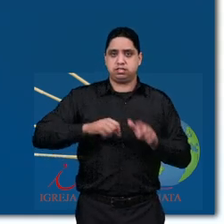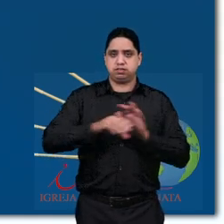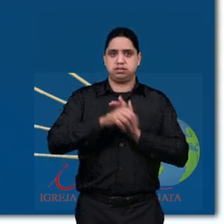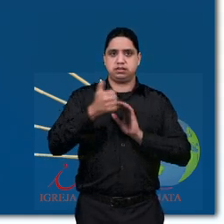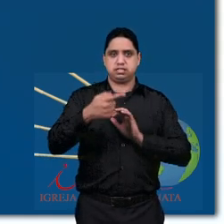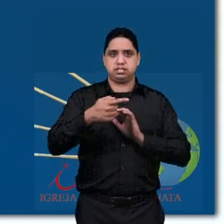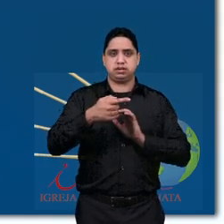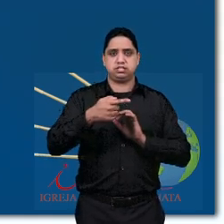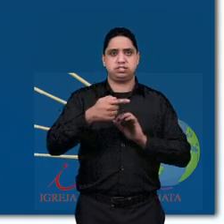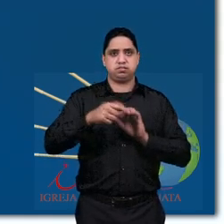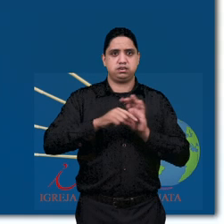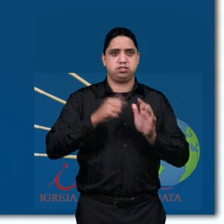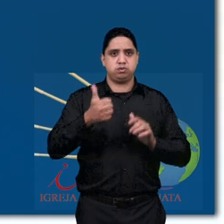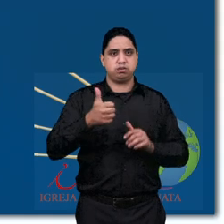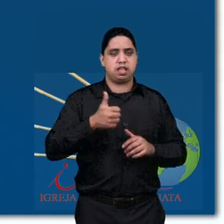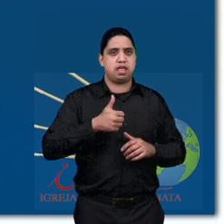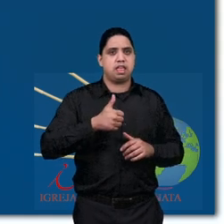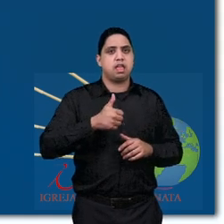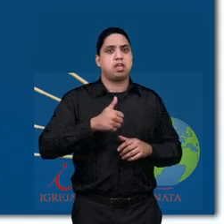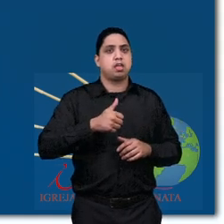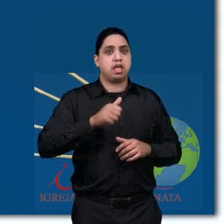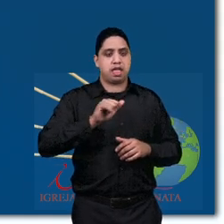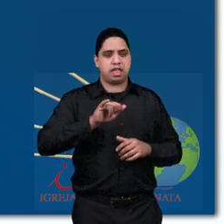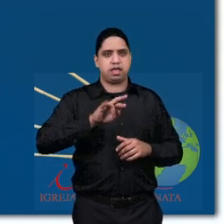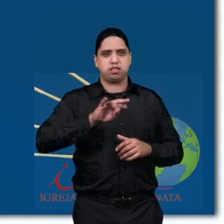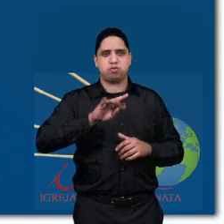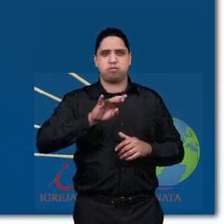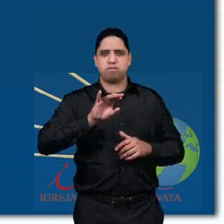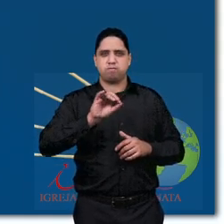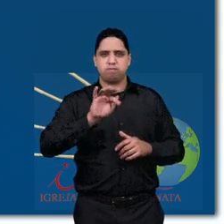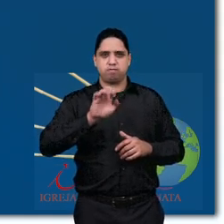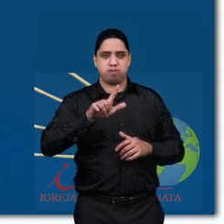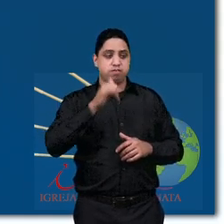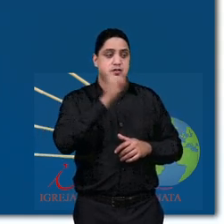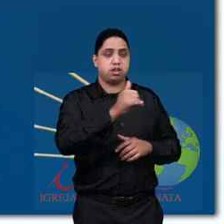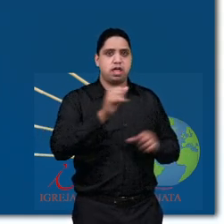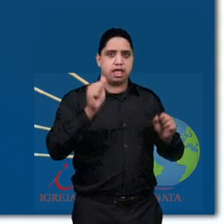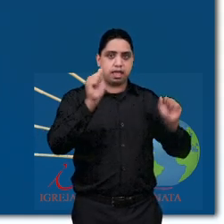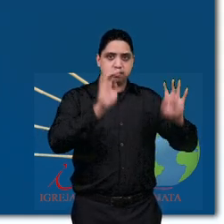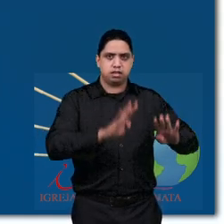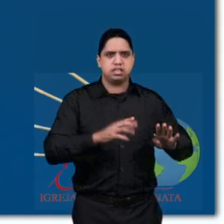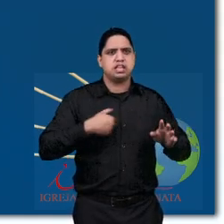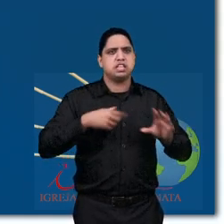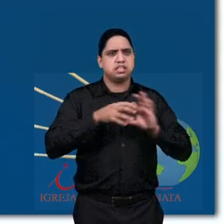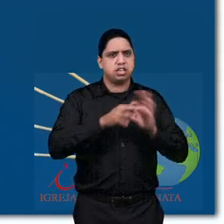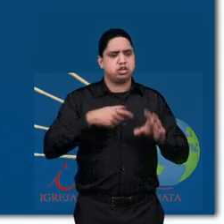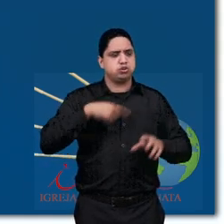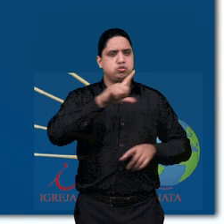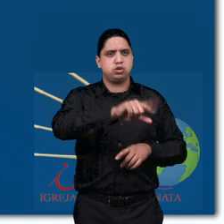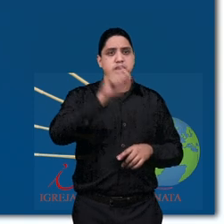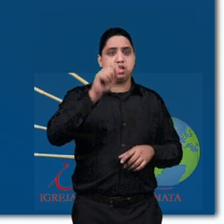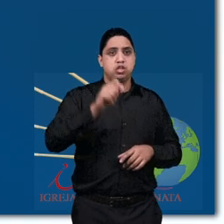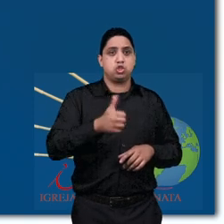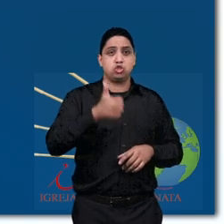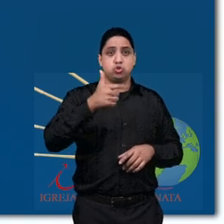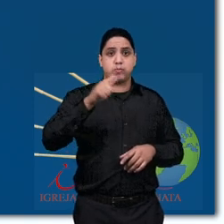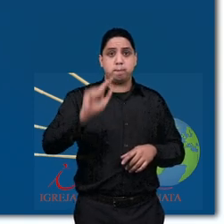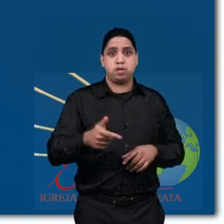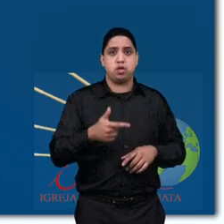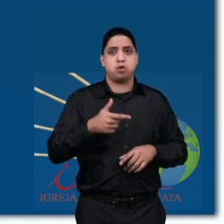Ahitophel a dit plus à Absalom, laisse-moi choisir 12 000 hommes, et je me lèverai, je suivrai derrière David cette nuit.